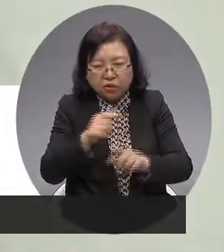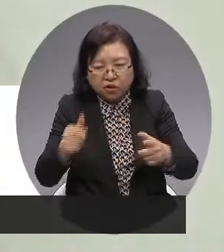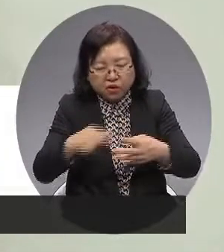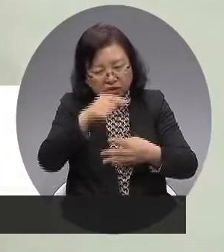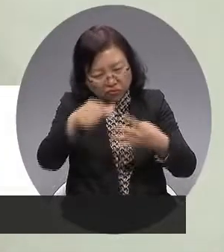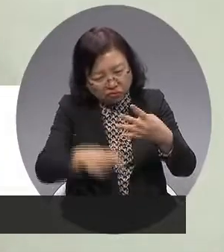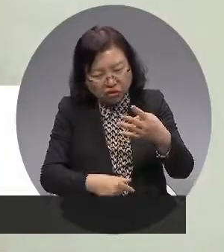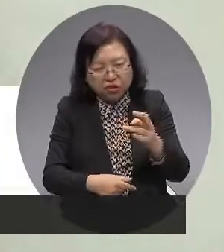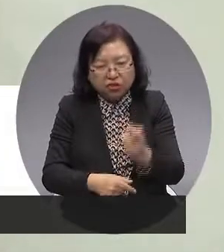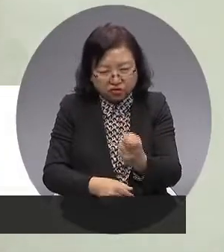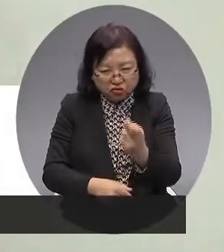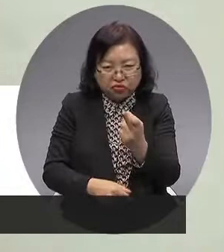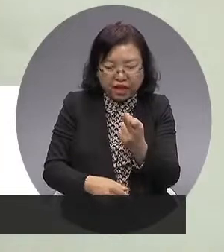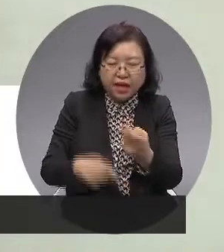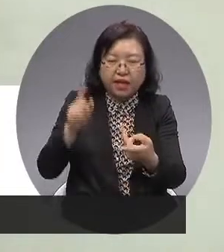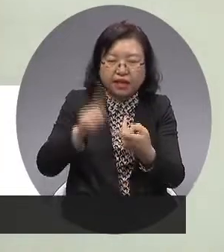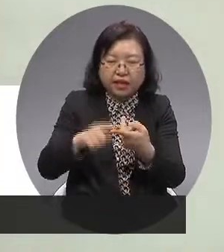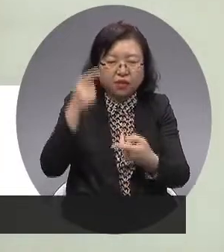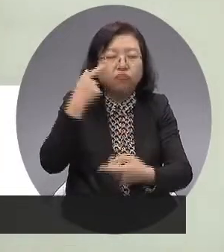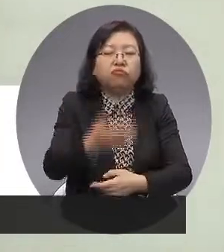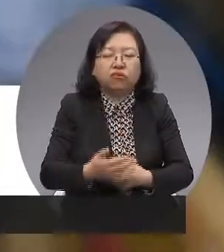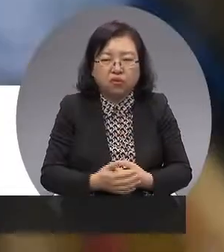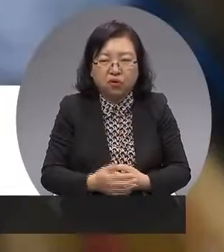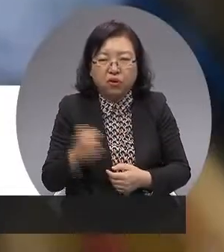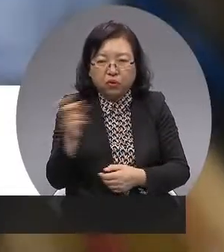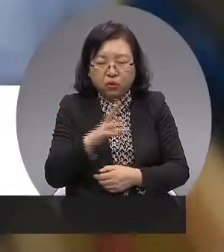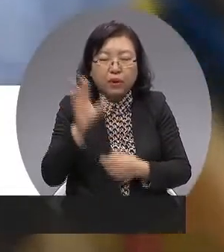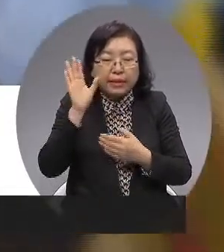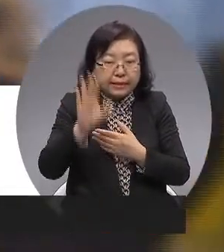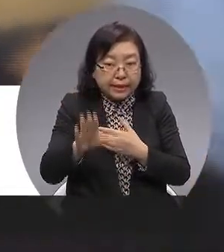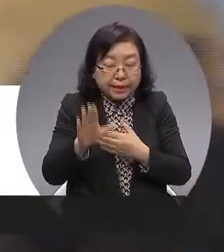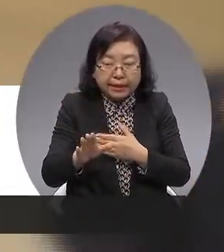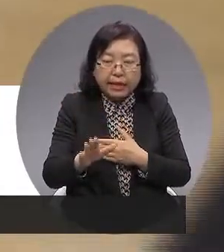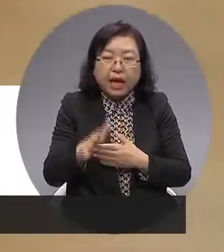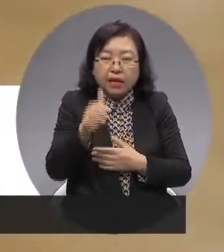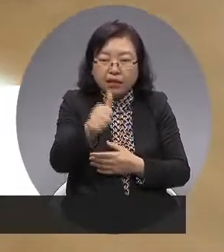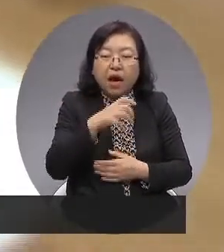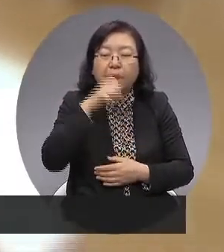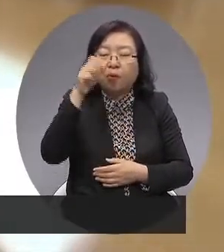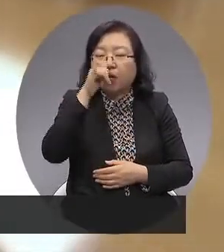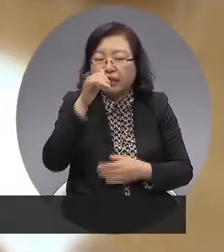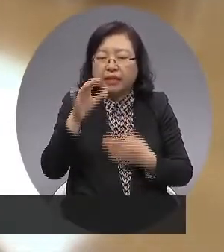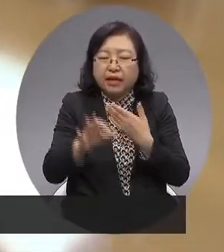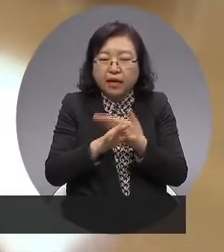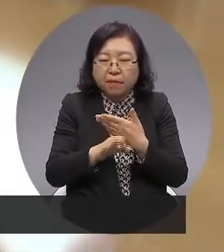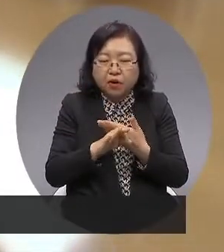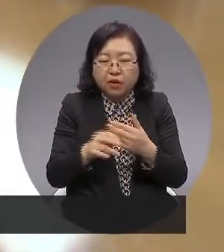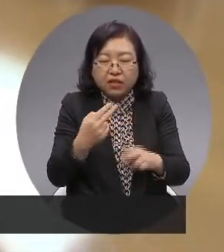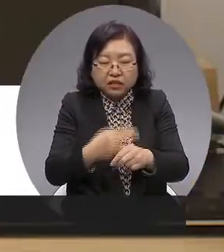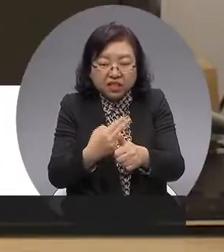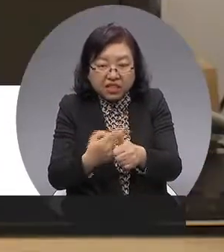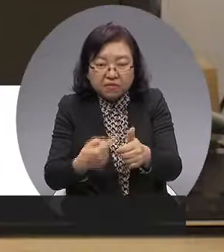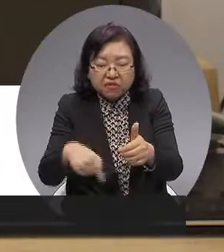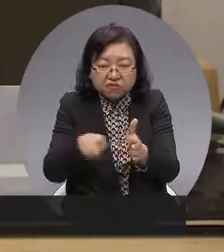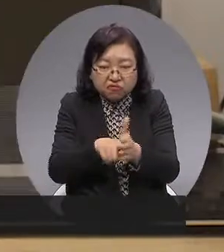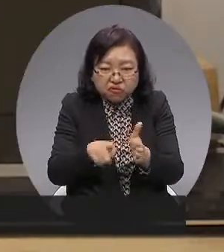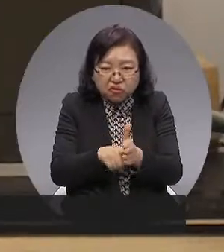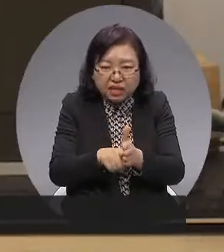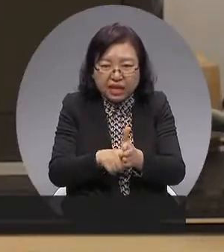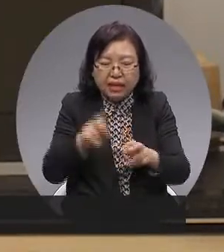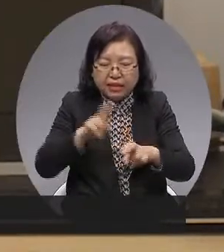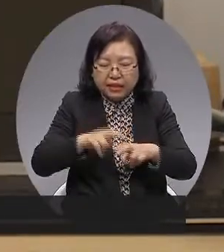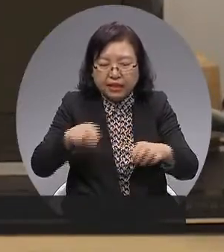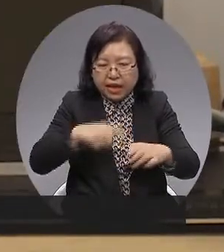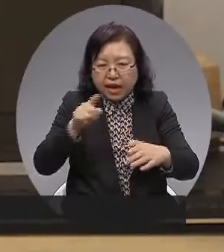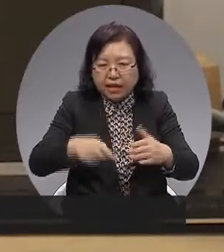입장을 물었습니다. 교사노조는 또 차기 교육감에 당선되면 교사들을 위해 임기 안에 추진할